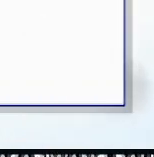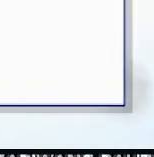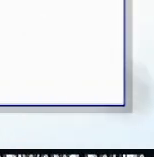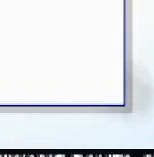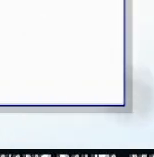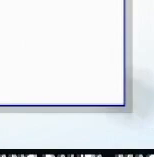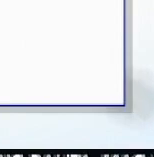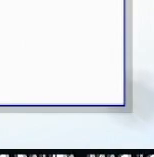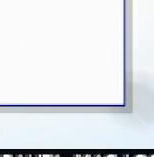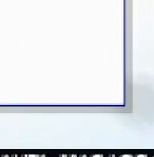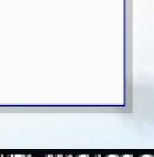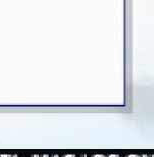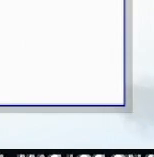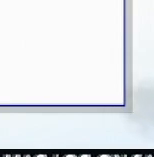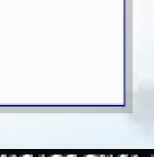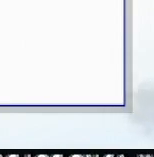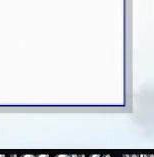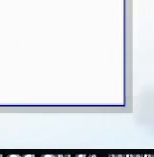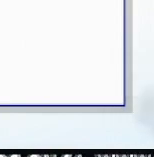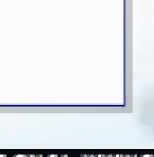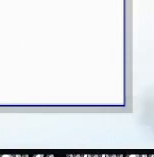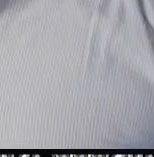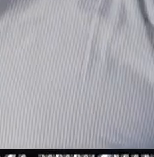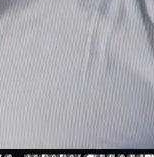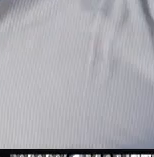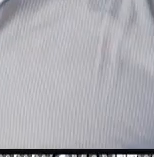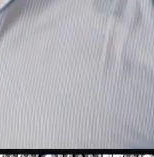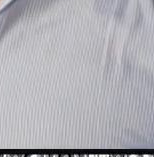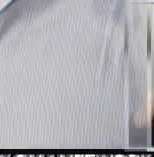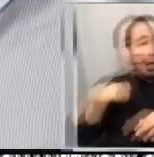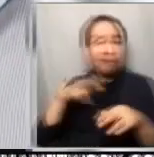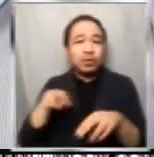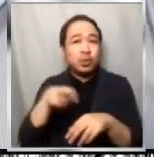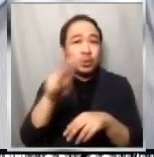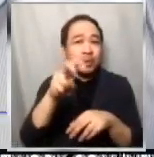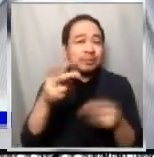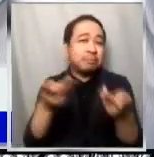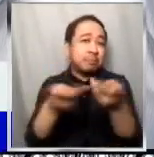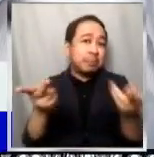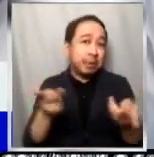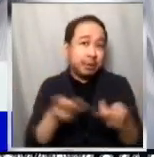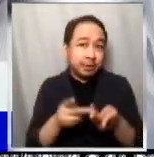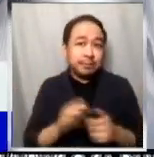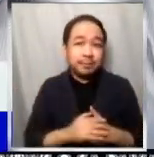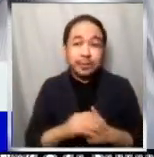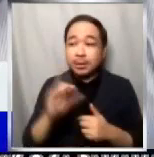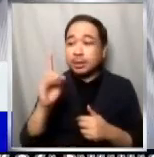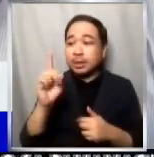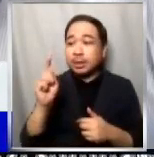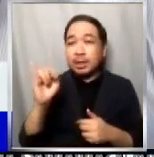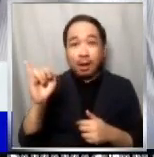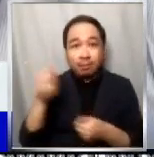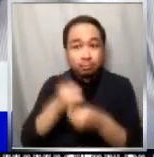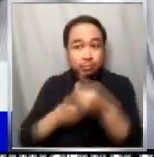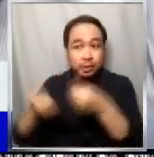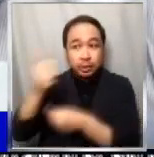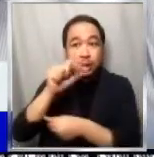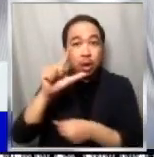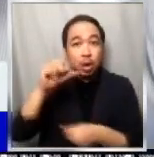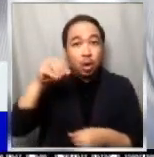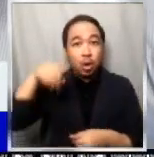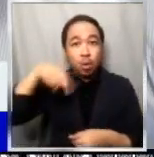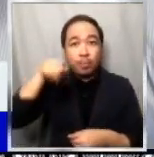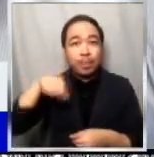cultural centers, kahit ang mga parks at tourist spots. Sabi ni DTI Secretary Mon Lopez, kung halimbawa na makapagsimula na ng